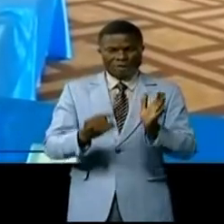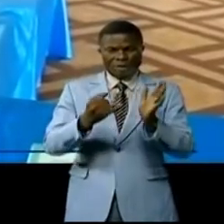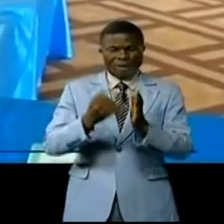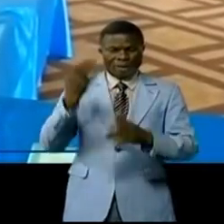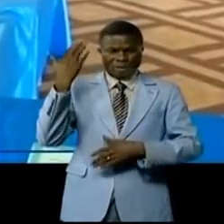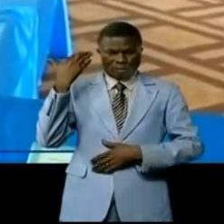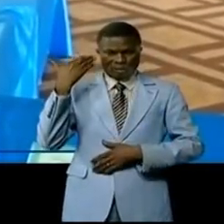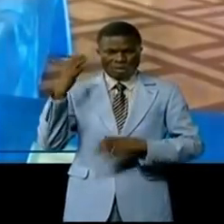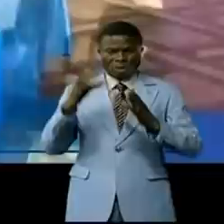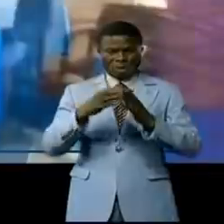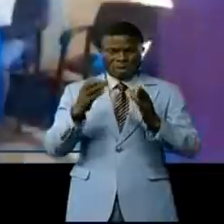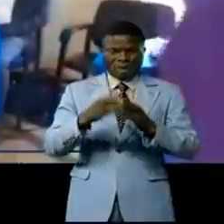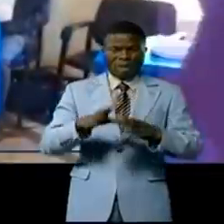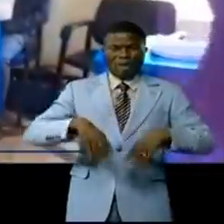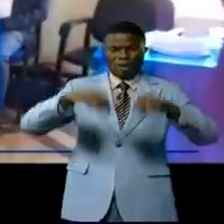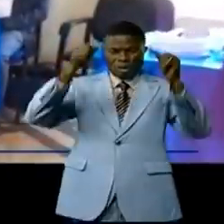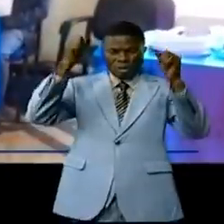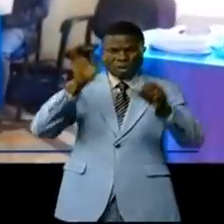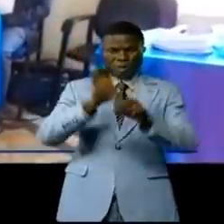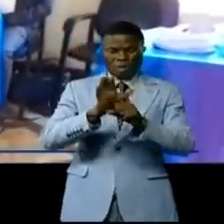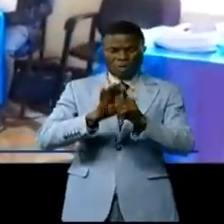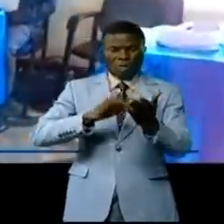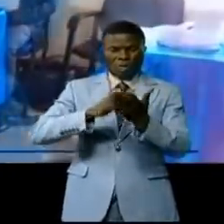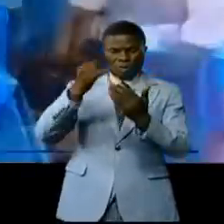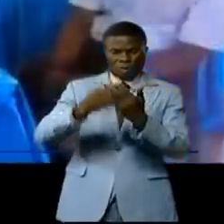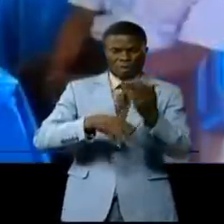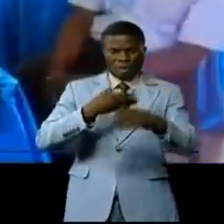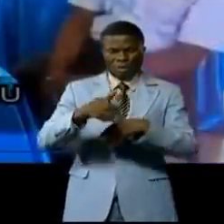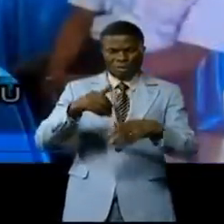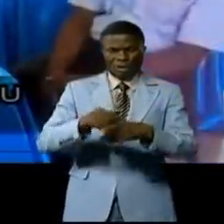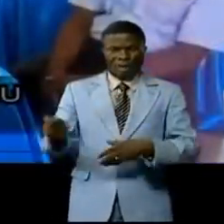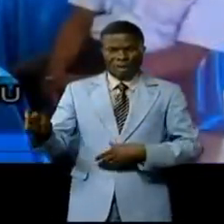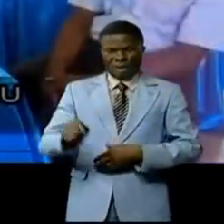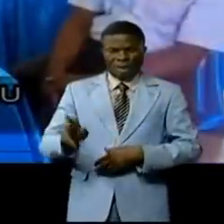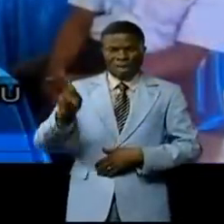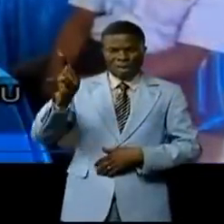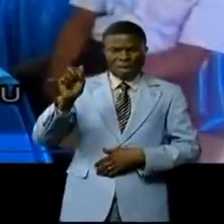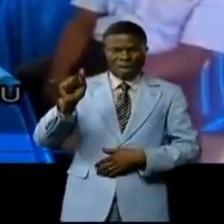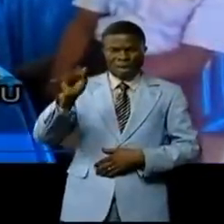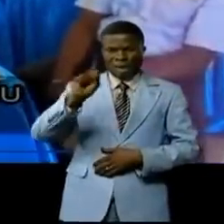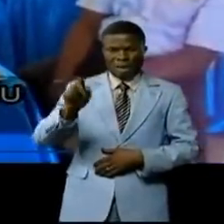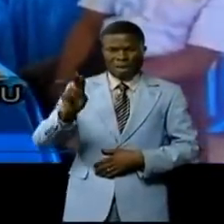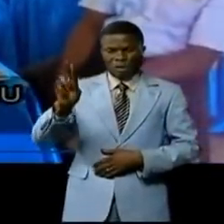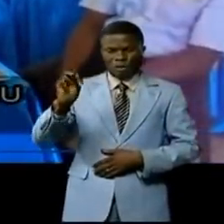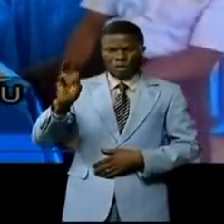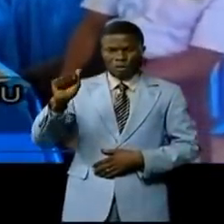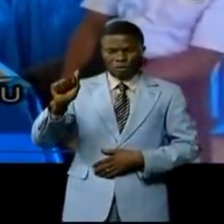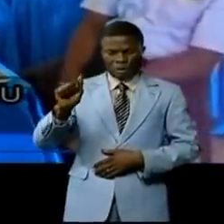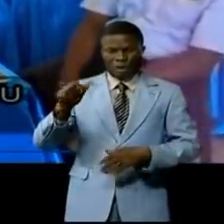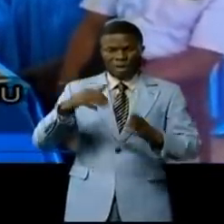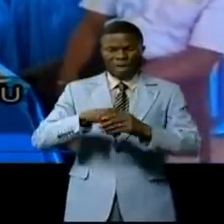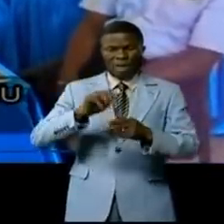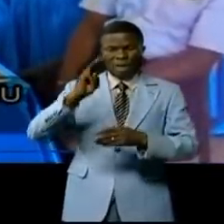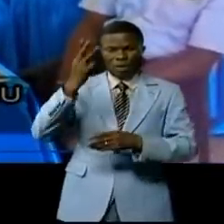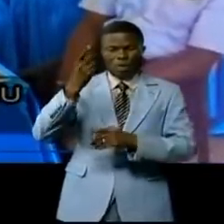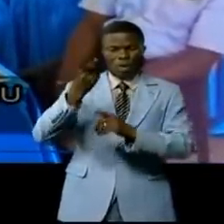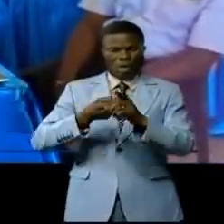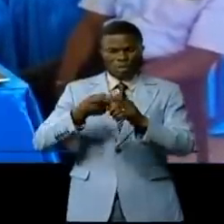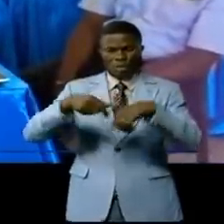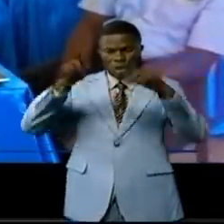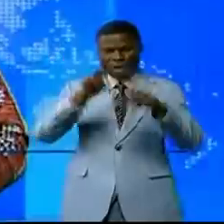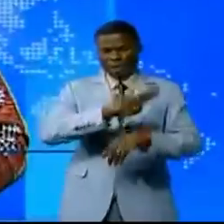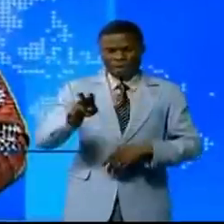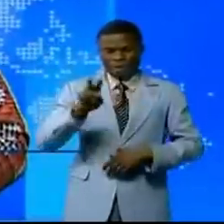dernier avec la validation des différents projets à réaliser dans les territoires de Kazumba et de Dibaya dans le premier trimestre de l'année